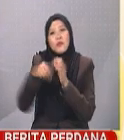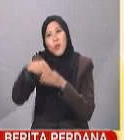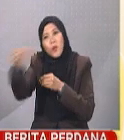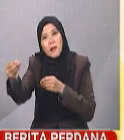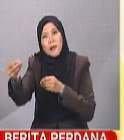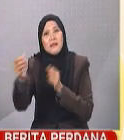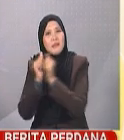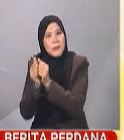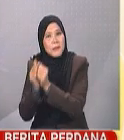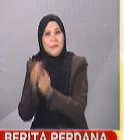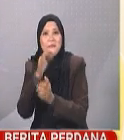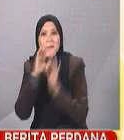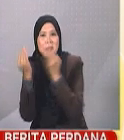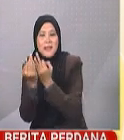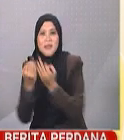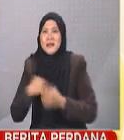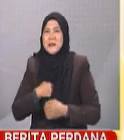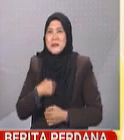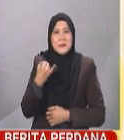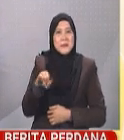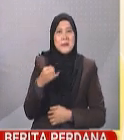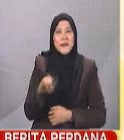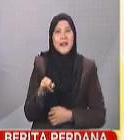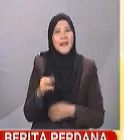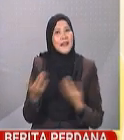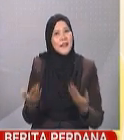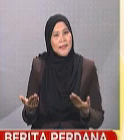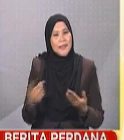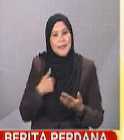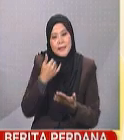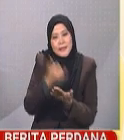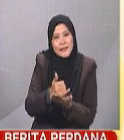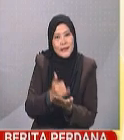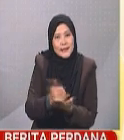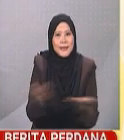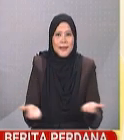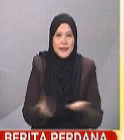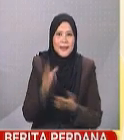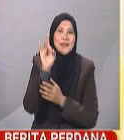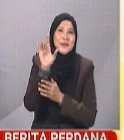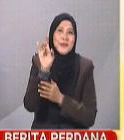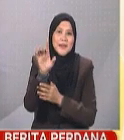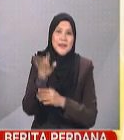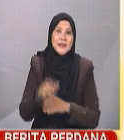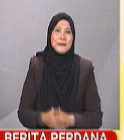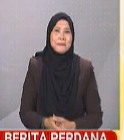saya tak boleh lagi. Jadi saya buat pilihan, saya akan duduk di sini, insyaAllah.